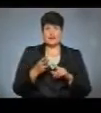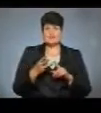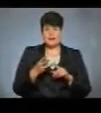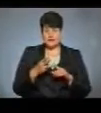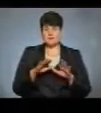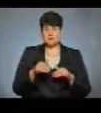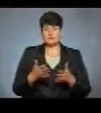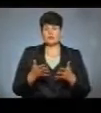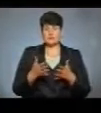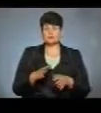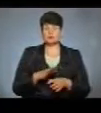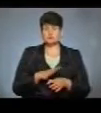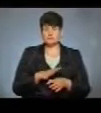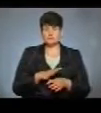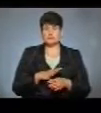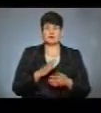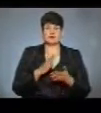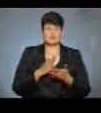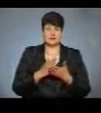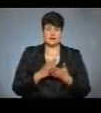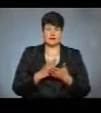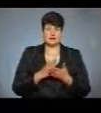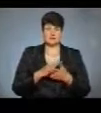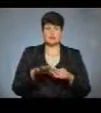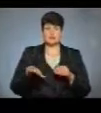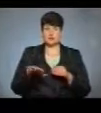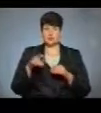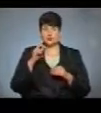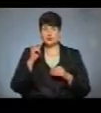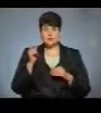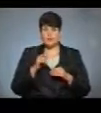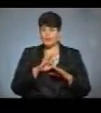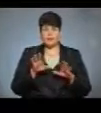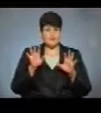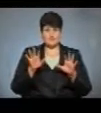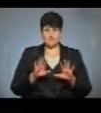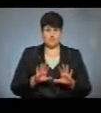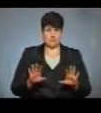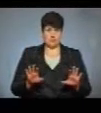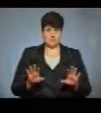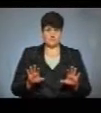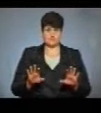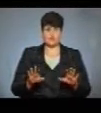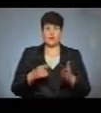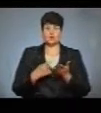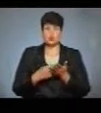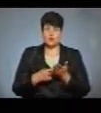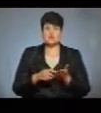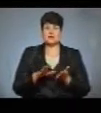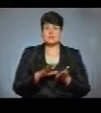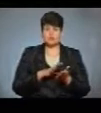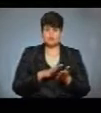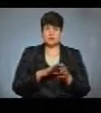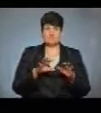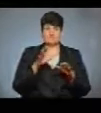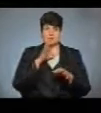пізніше з'ясувалося, знаходиться і перебуває на території України незаконно. Речові докази, які були